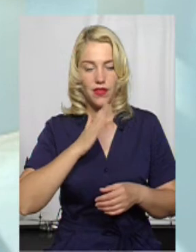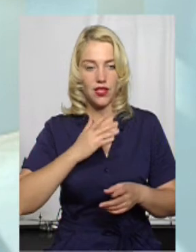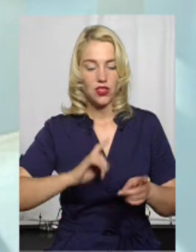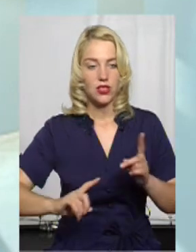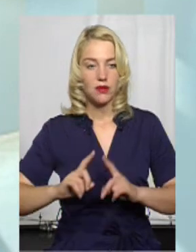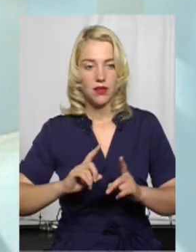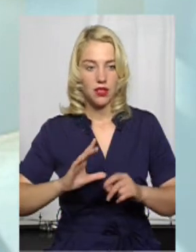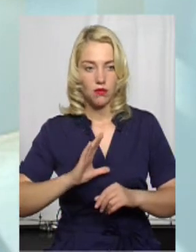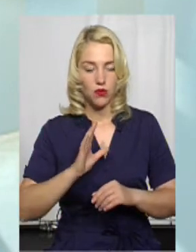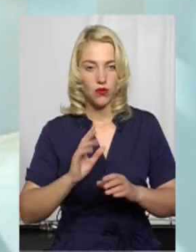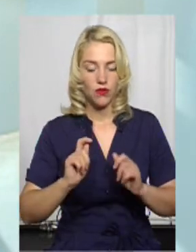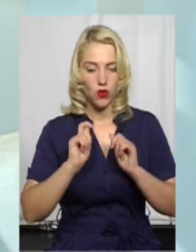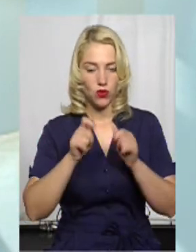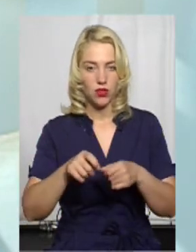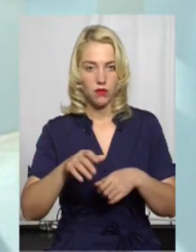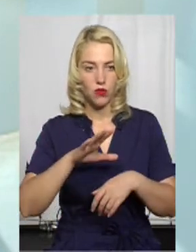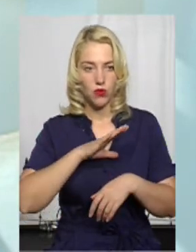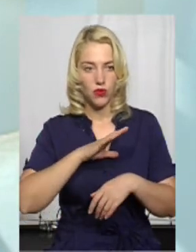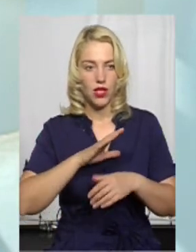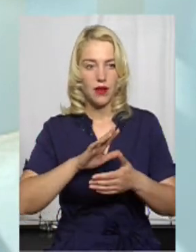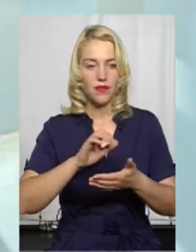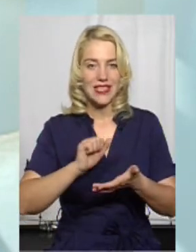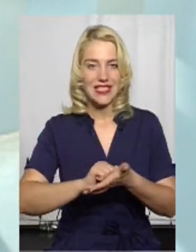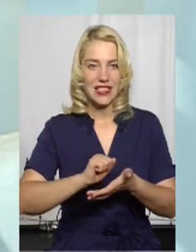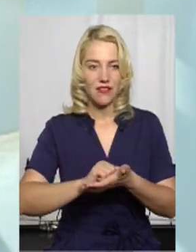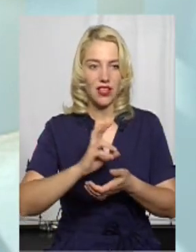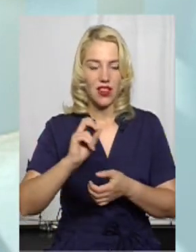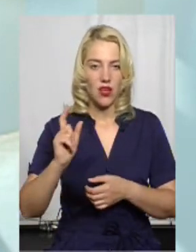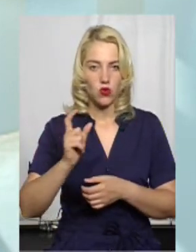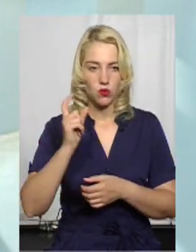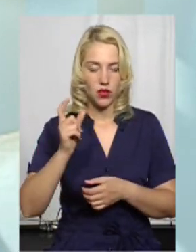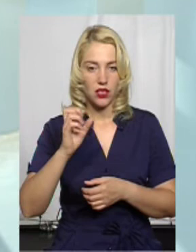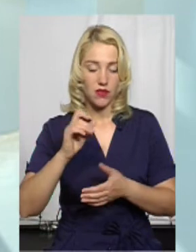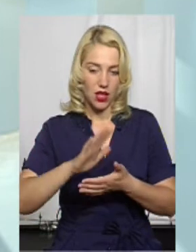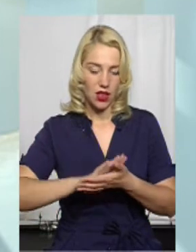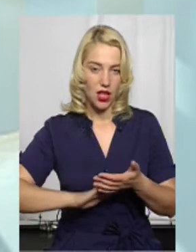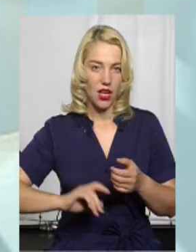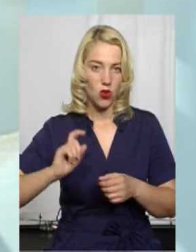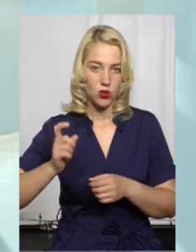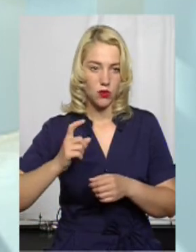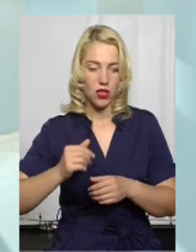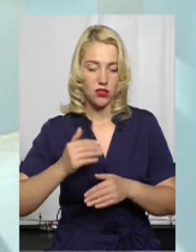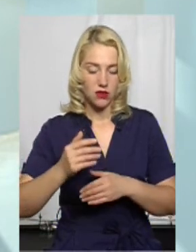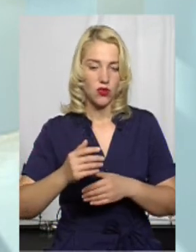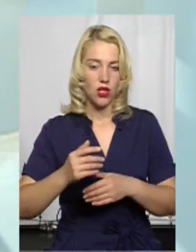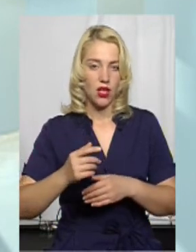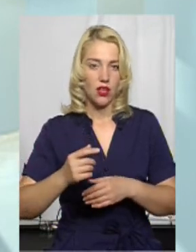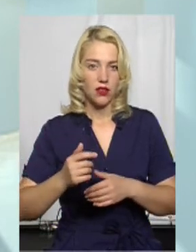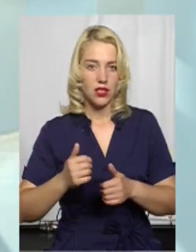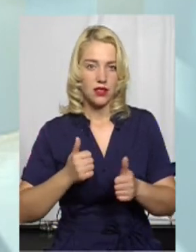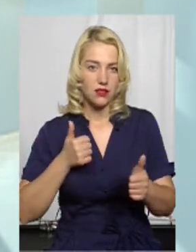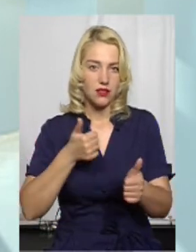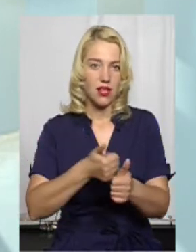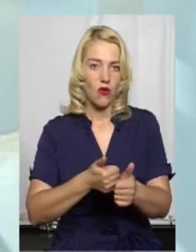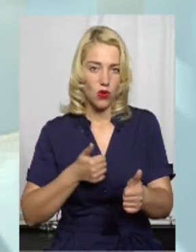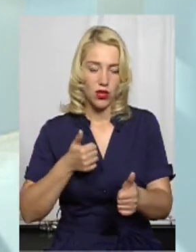Юдін вручав ті сертифікати нам в господарстві. А далі господарства одне за одним почали